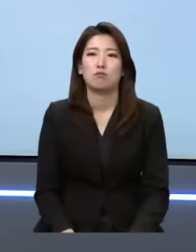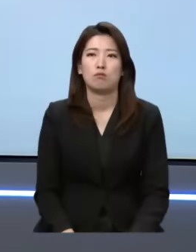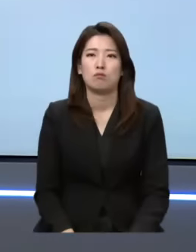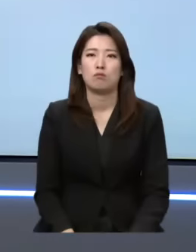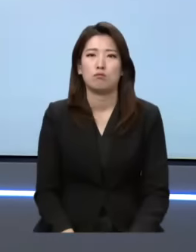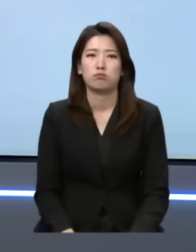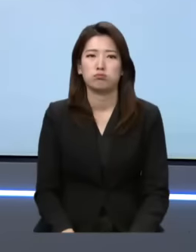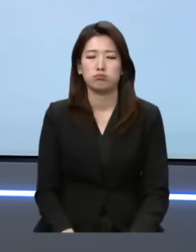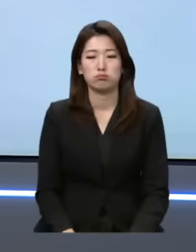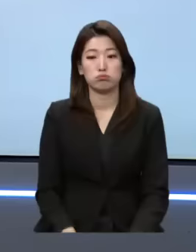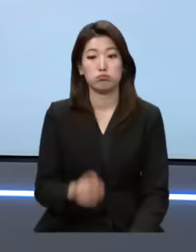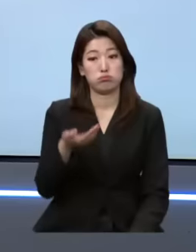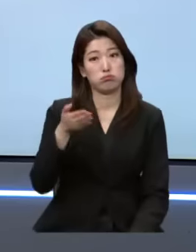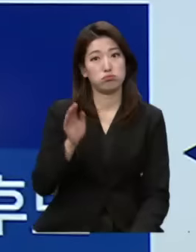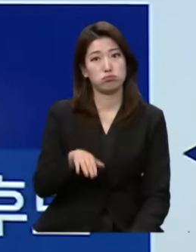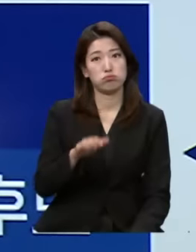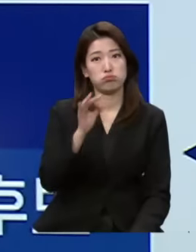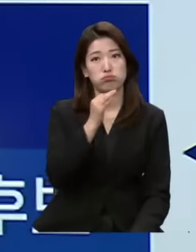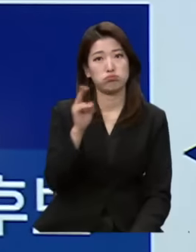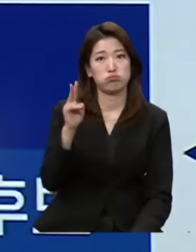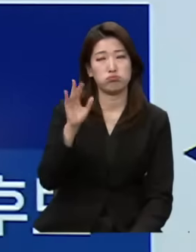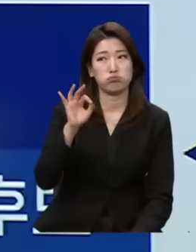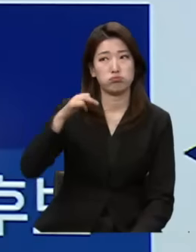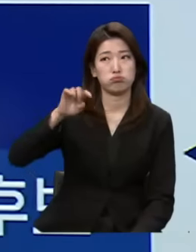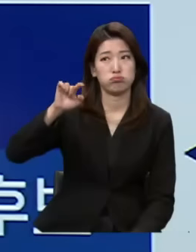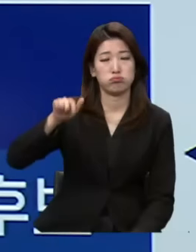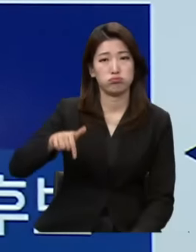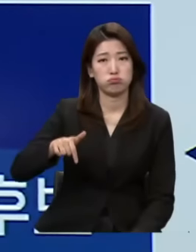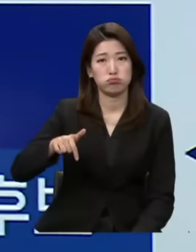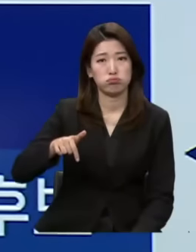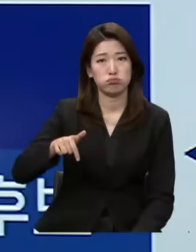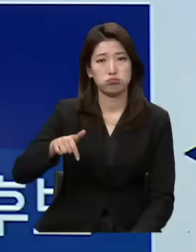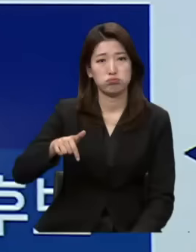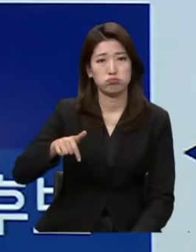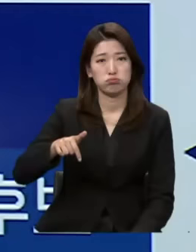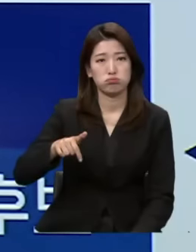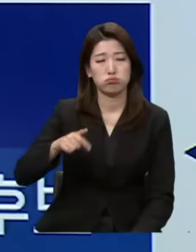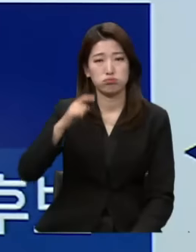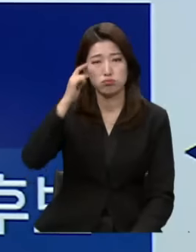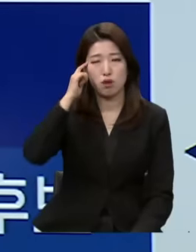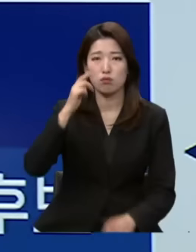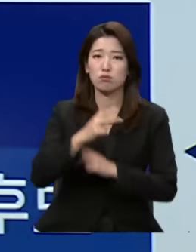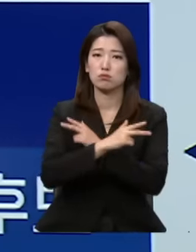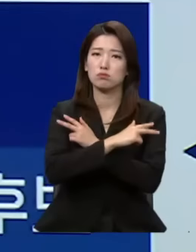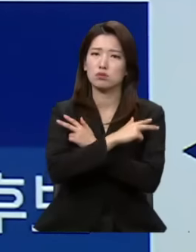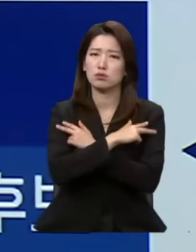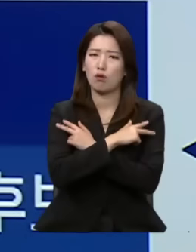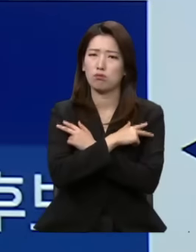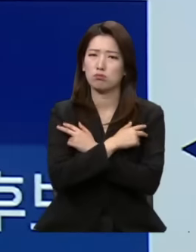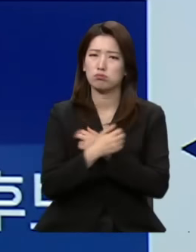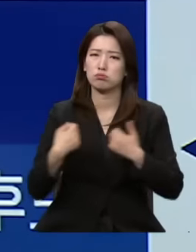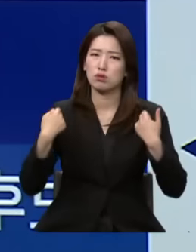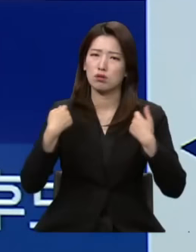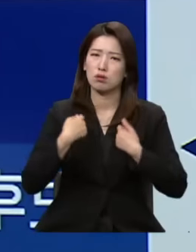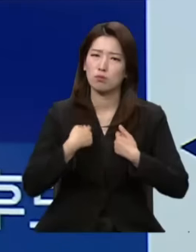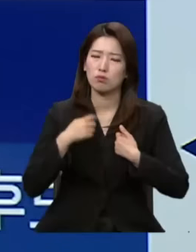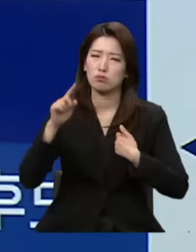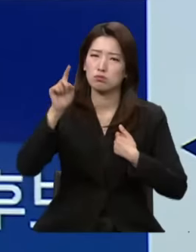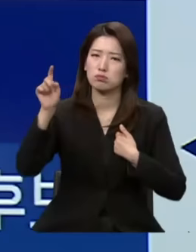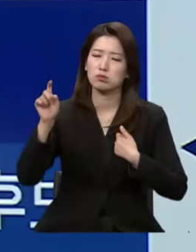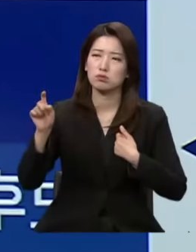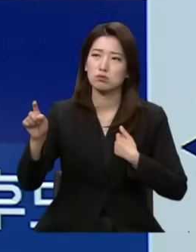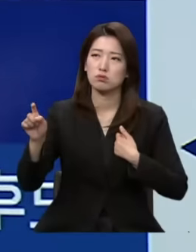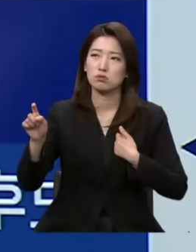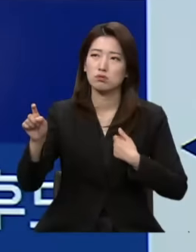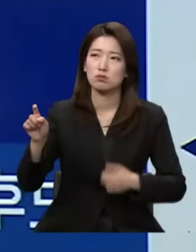양문석 후보가 왜 정장을 입지라고 생각을 하실 수 있어요 김준욱 대님 지금 장성민 후보는